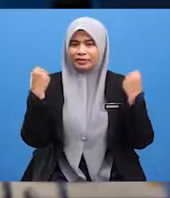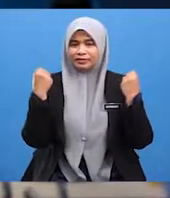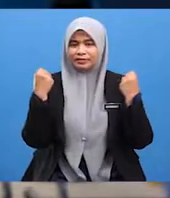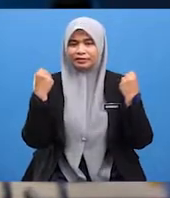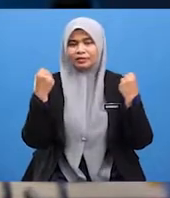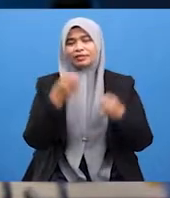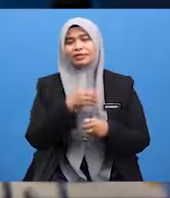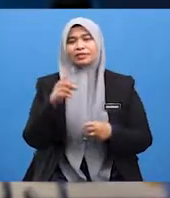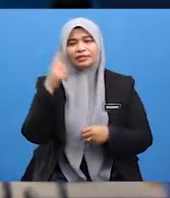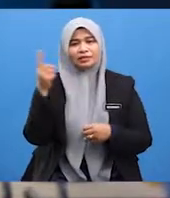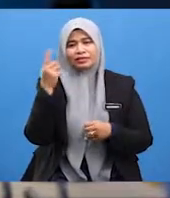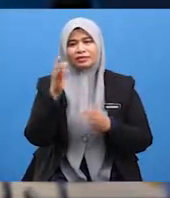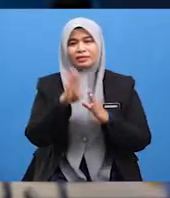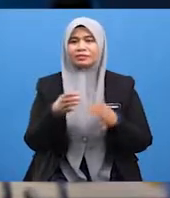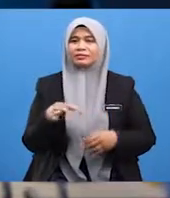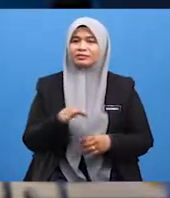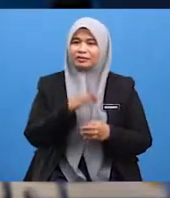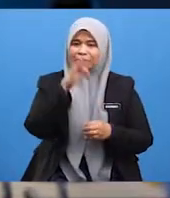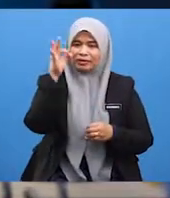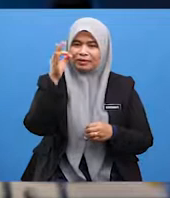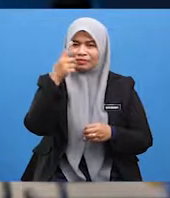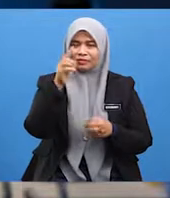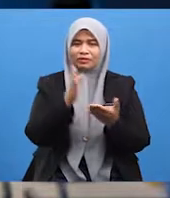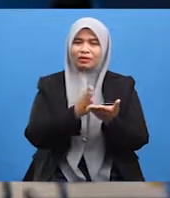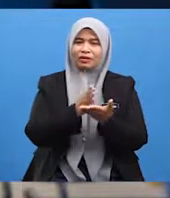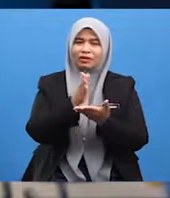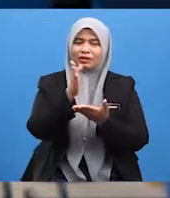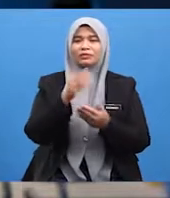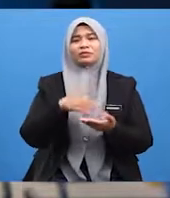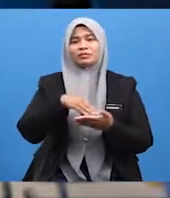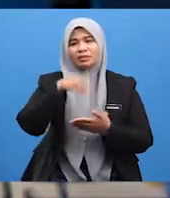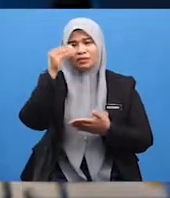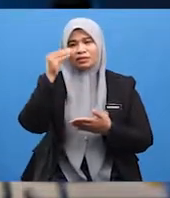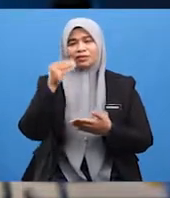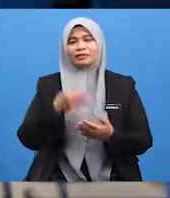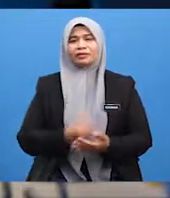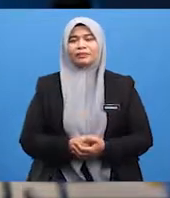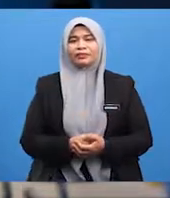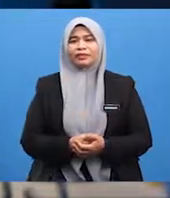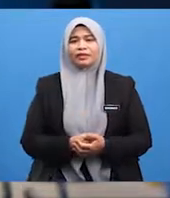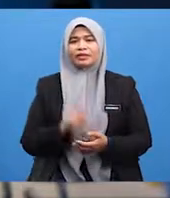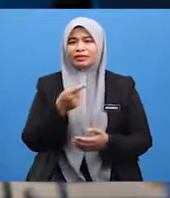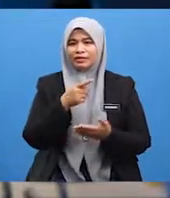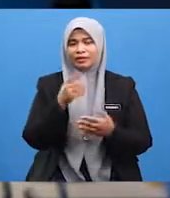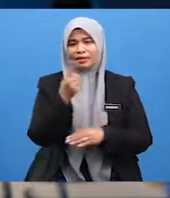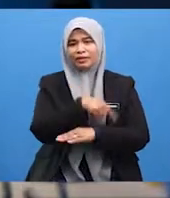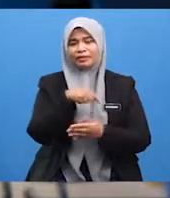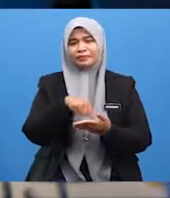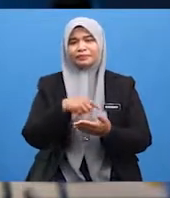sihat dan sentiasa bersemangat untuk terus mengikuti pembelajaran kita pada hari